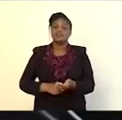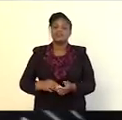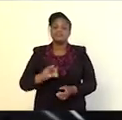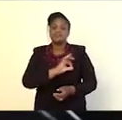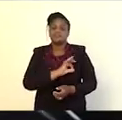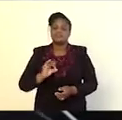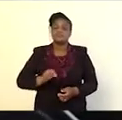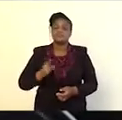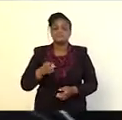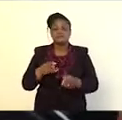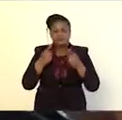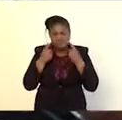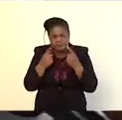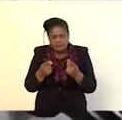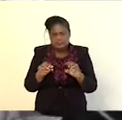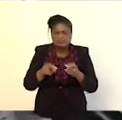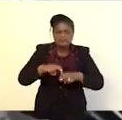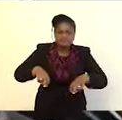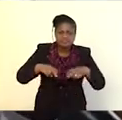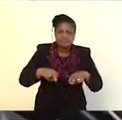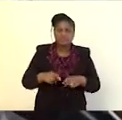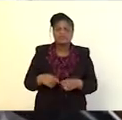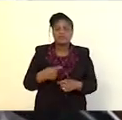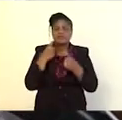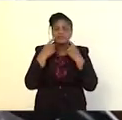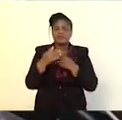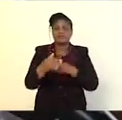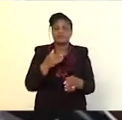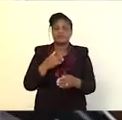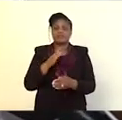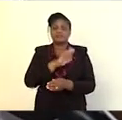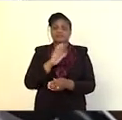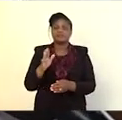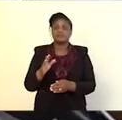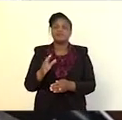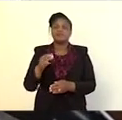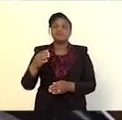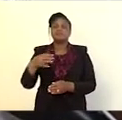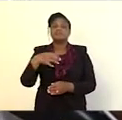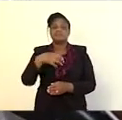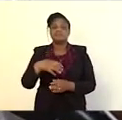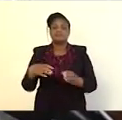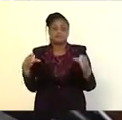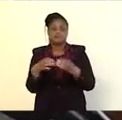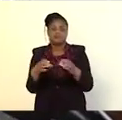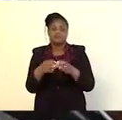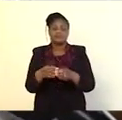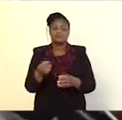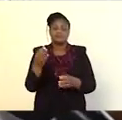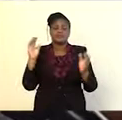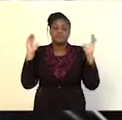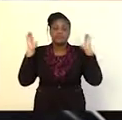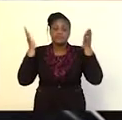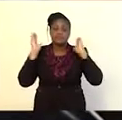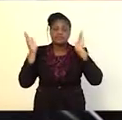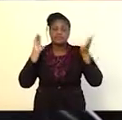vaifana kupacherechedza ipapo. Ndinoona sekuti pamashure apa pane mamwe makambani emabhazi akanzi aya achatakuri vanhu